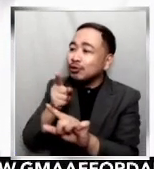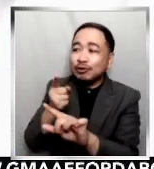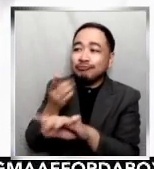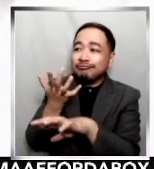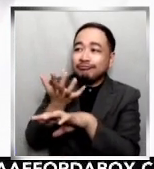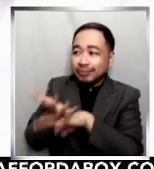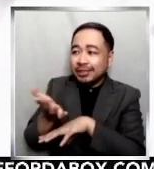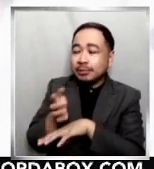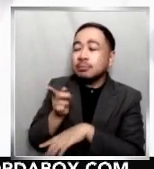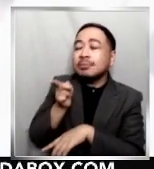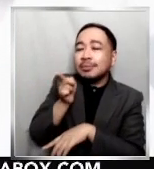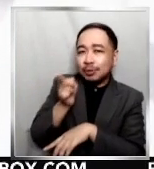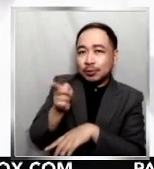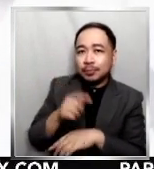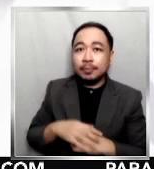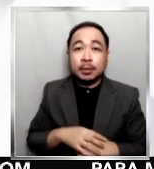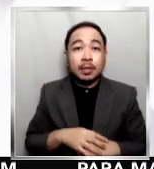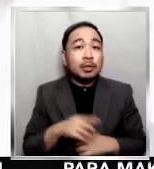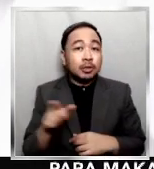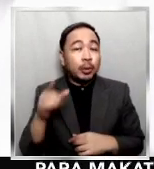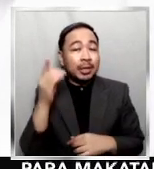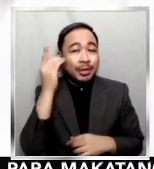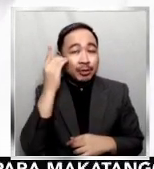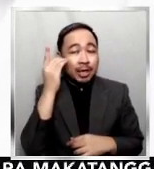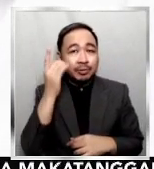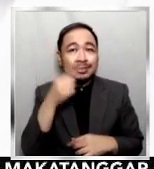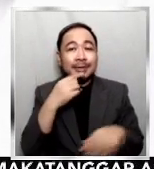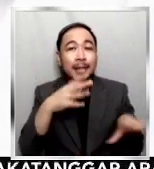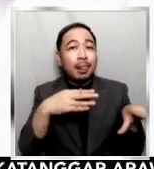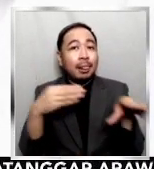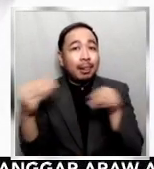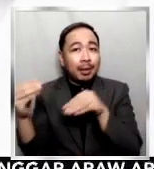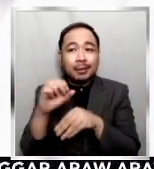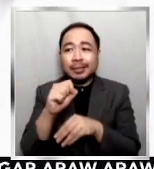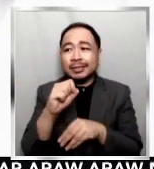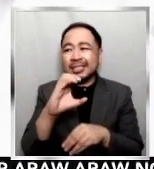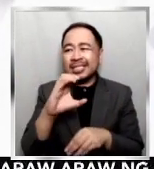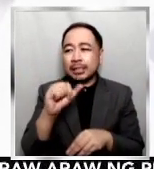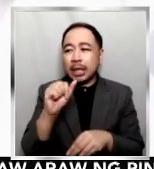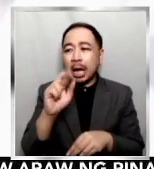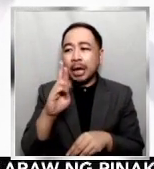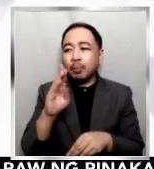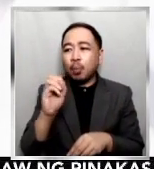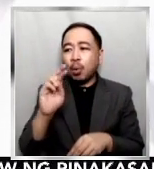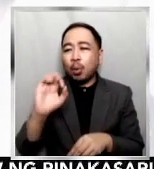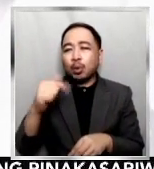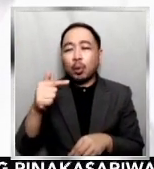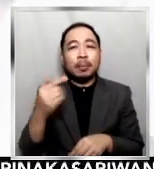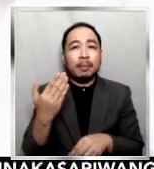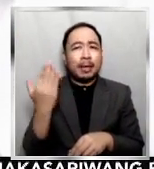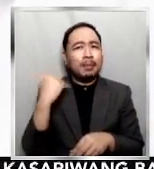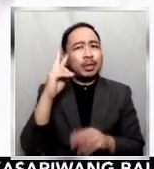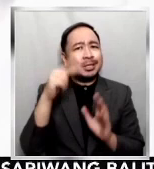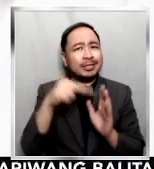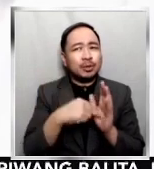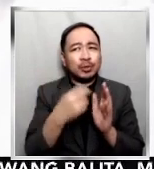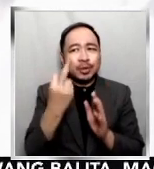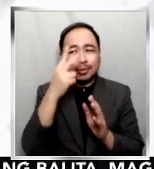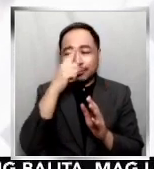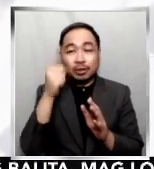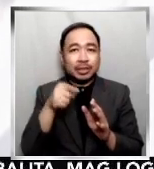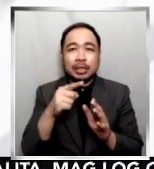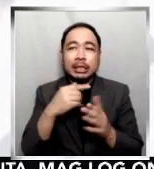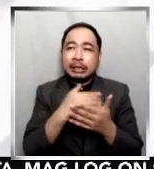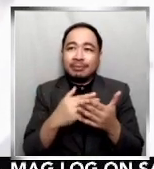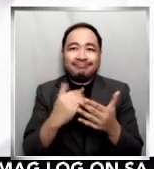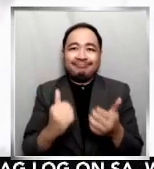China sa Scarborough Shoal matapos ng standoff ng 2012 dahil hindi ito sumunod sa usapan na sabay aatras sa magkabilang panig. Malinaw daw na China